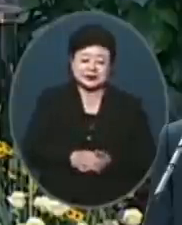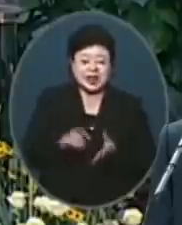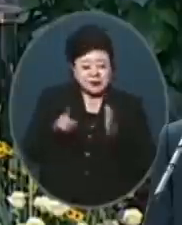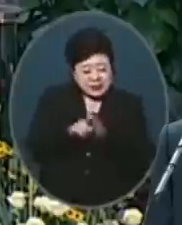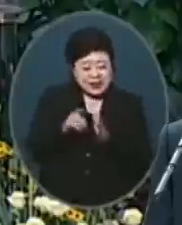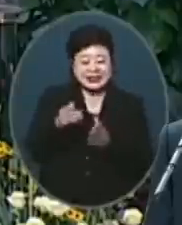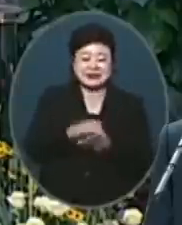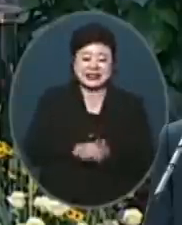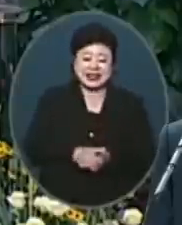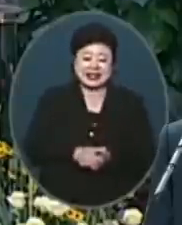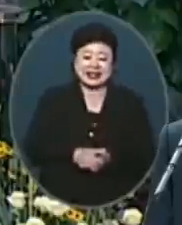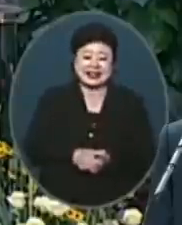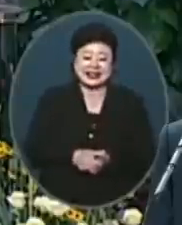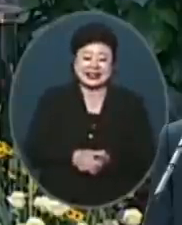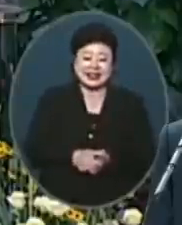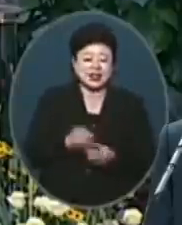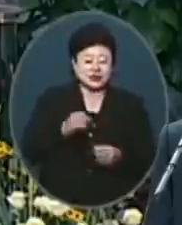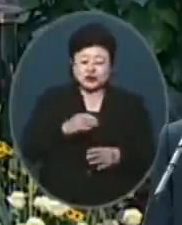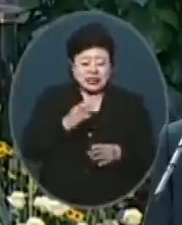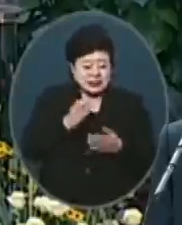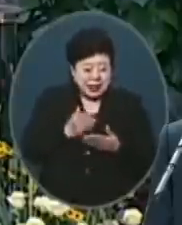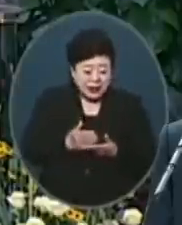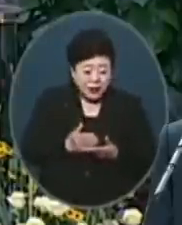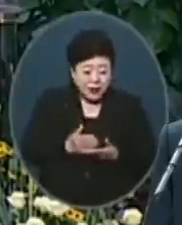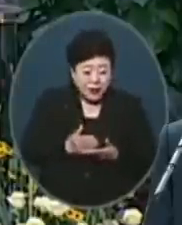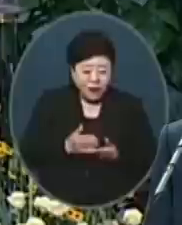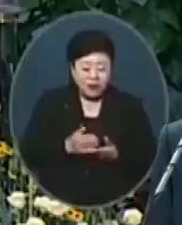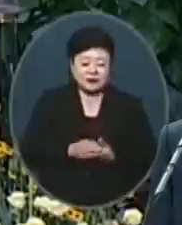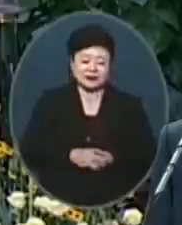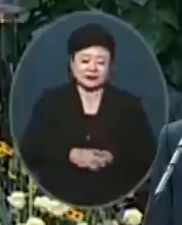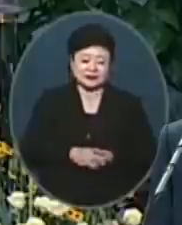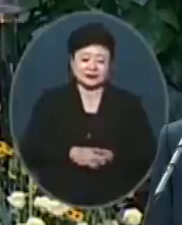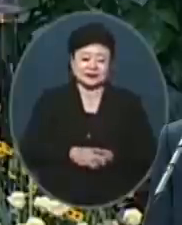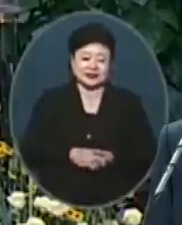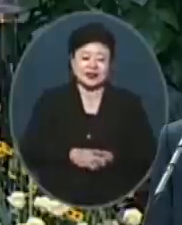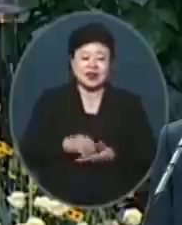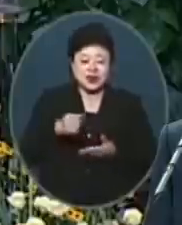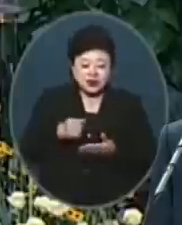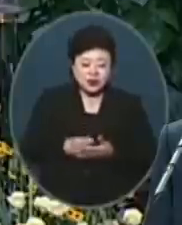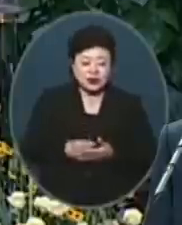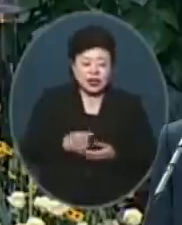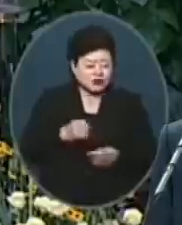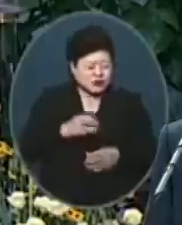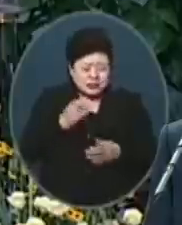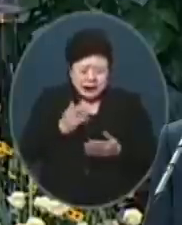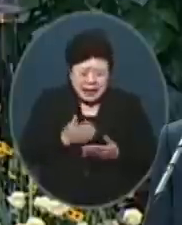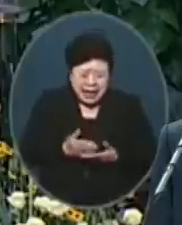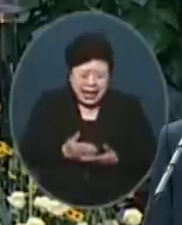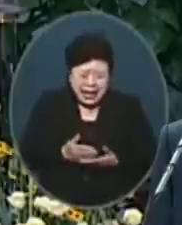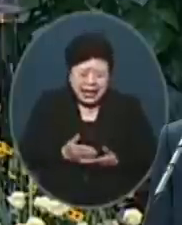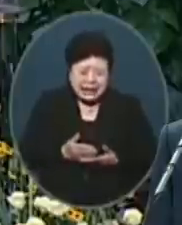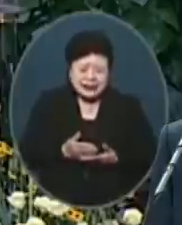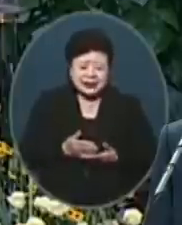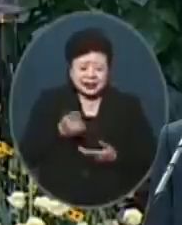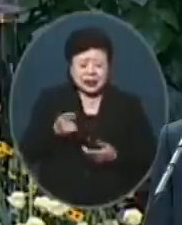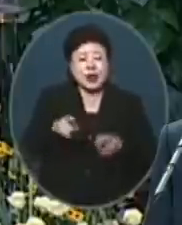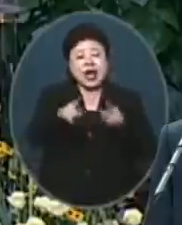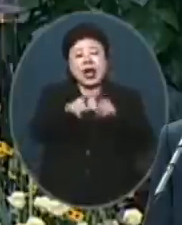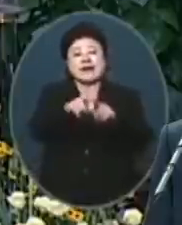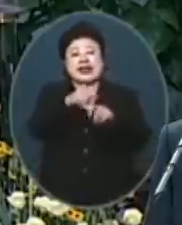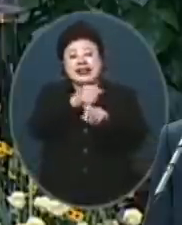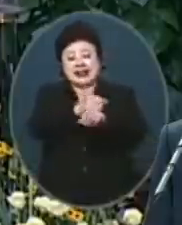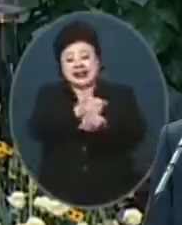믿어야 되므로 두려워하지 말라 그냥 그대로 하지 말고 용기야 두려워하지 말라 내가 너와